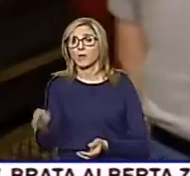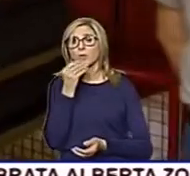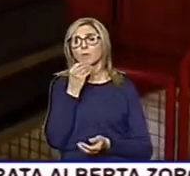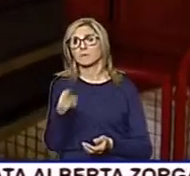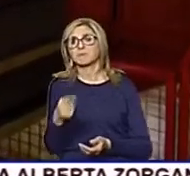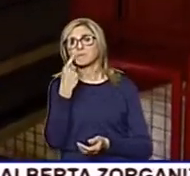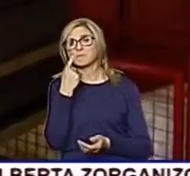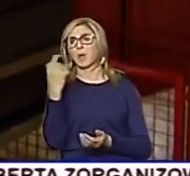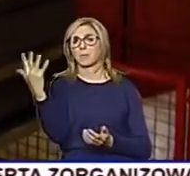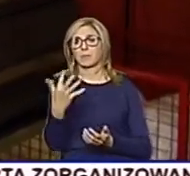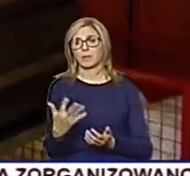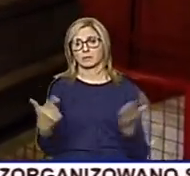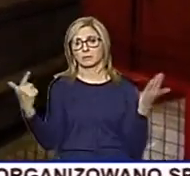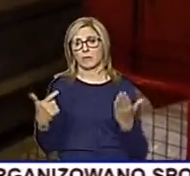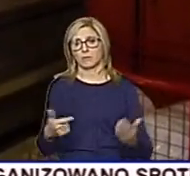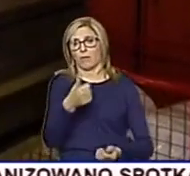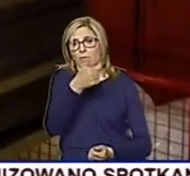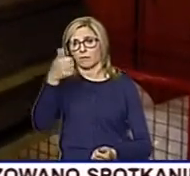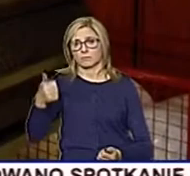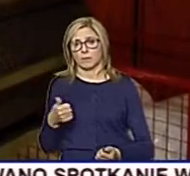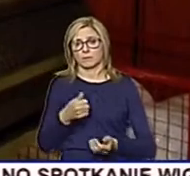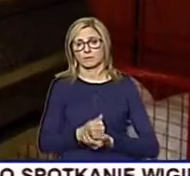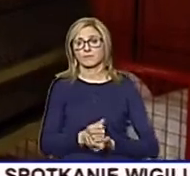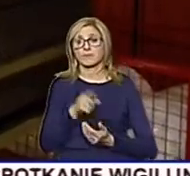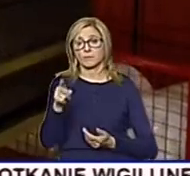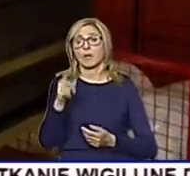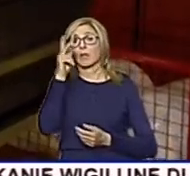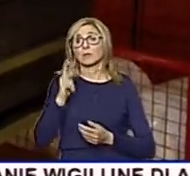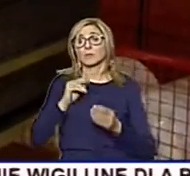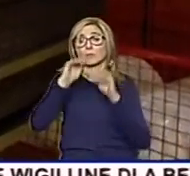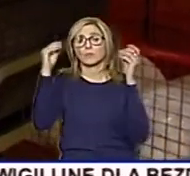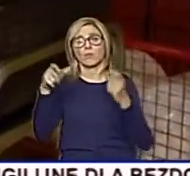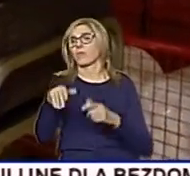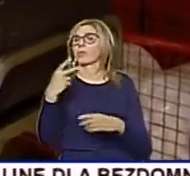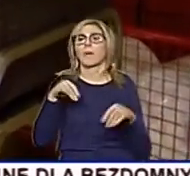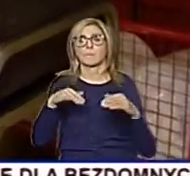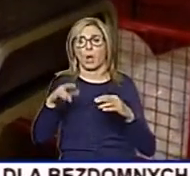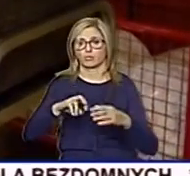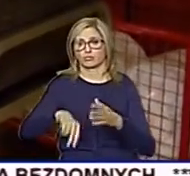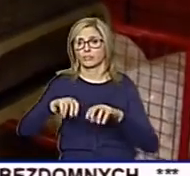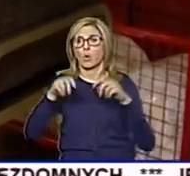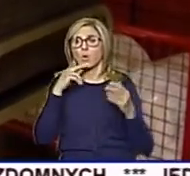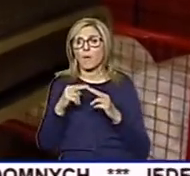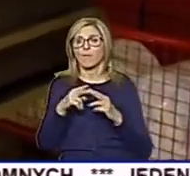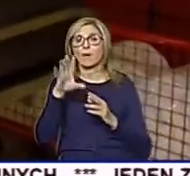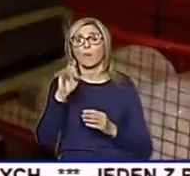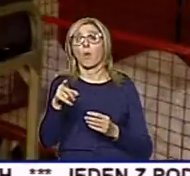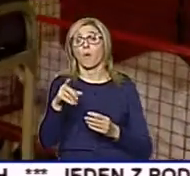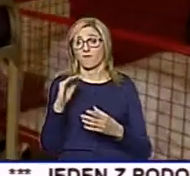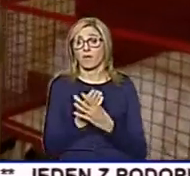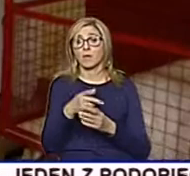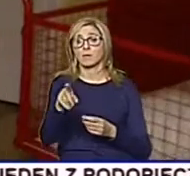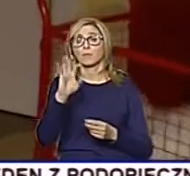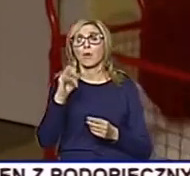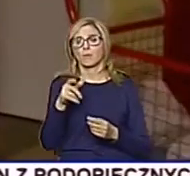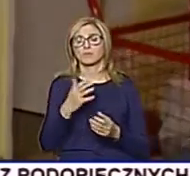za 5 do 7 zł dziennie. Instytut nie może rozwiązać umowy z firmą cateringową, bo ta